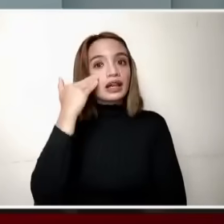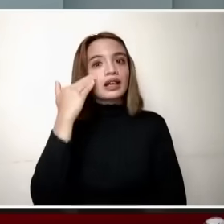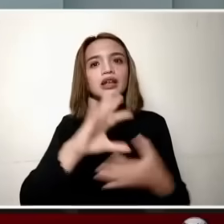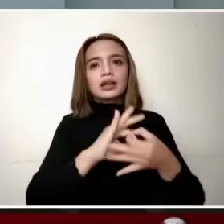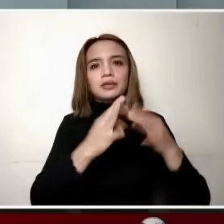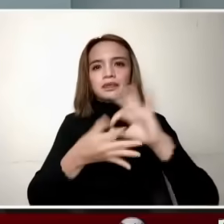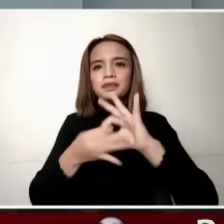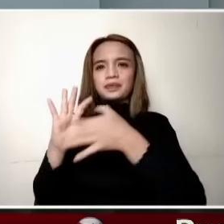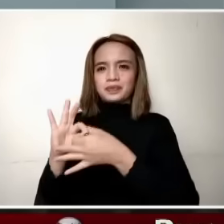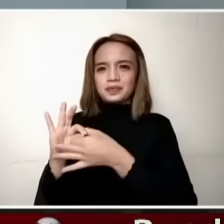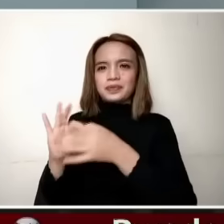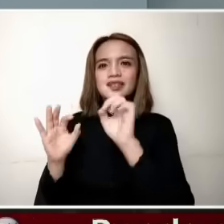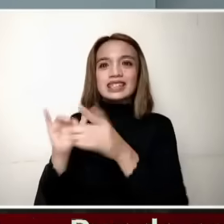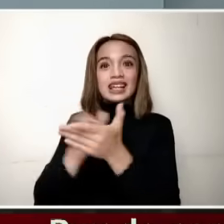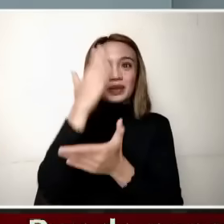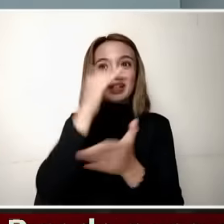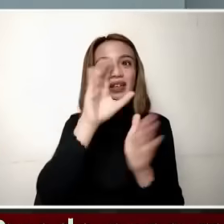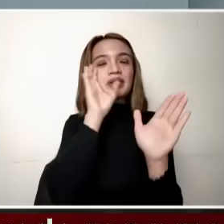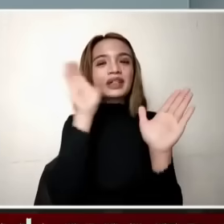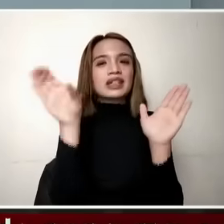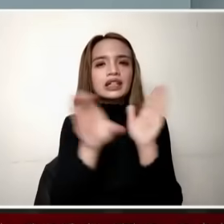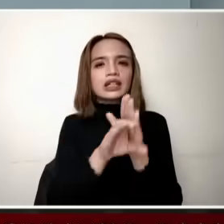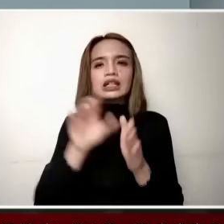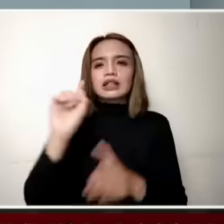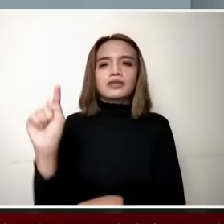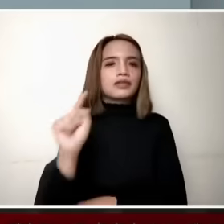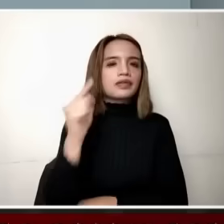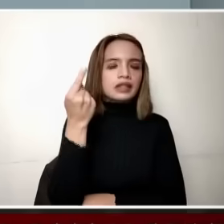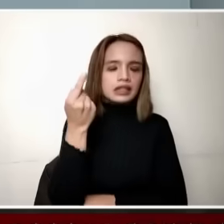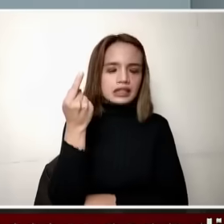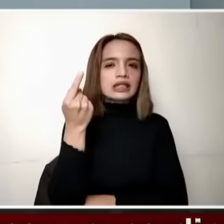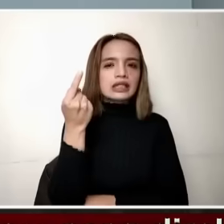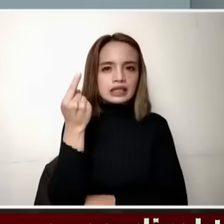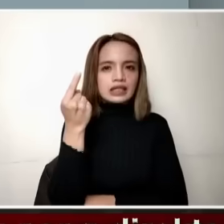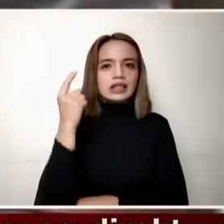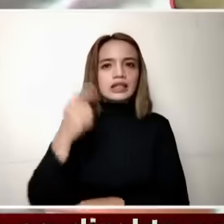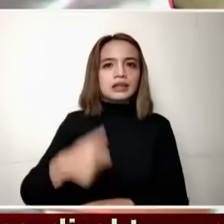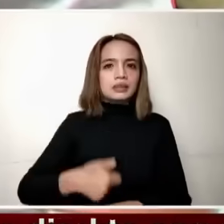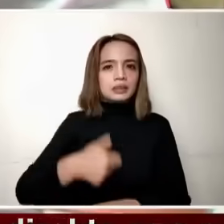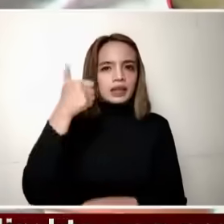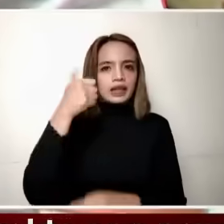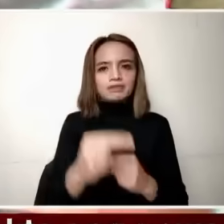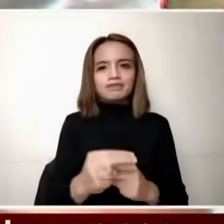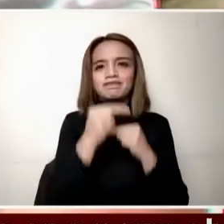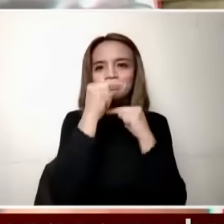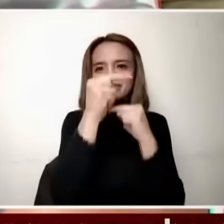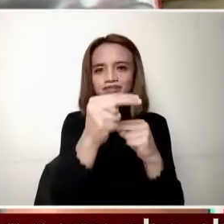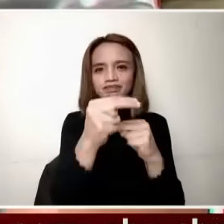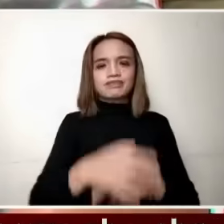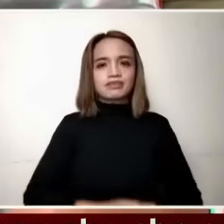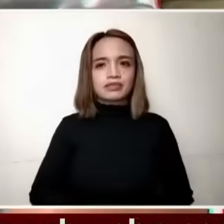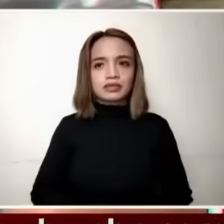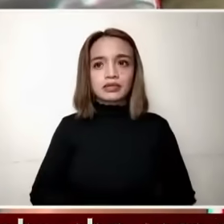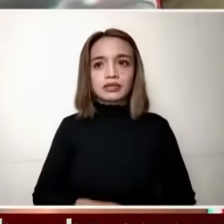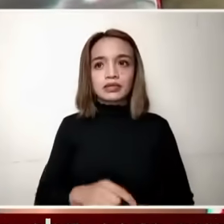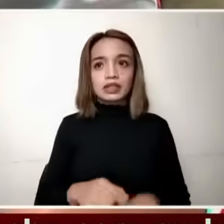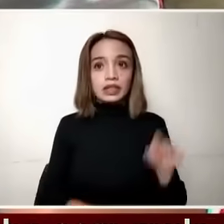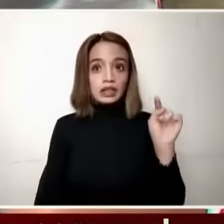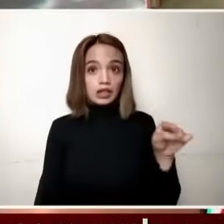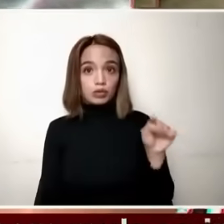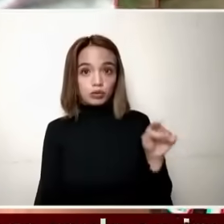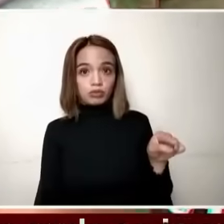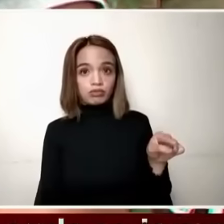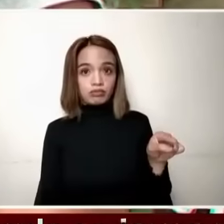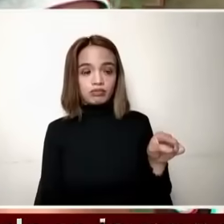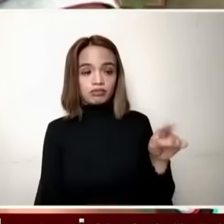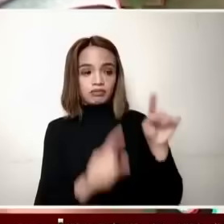Romy Gakad ng kanyang unang Pulitzer Prize nomination. Nakuna ni Gakad ito. Sabi